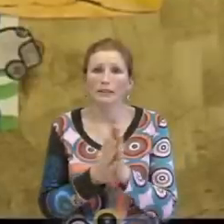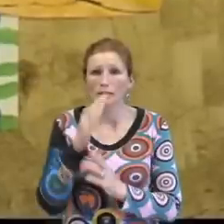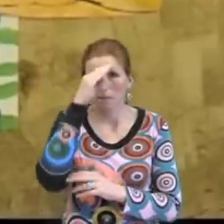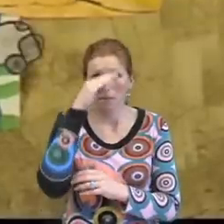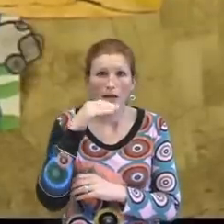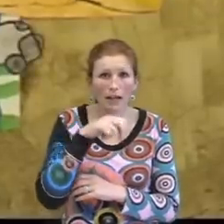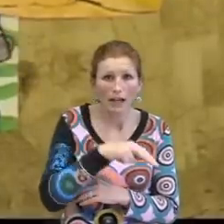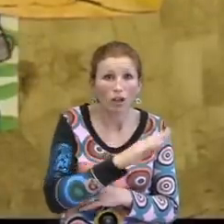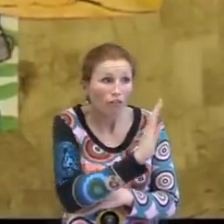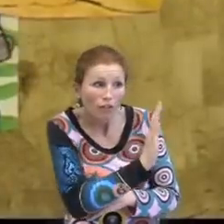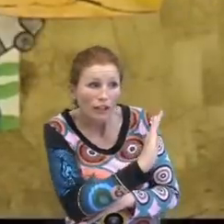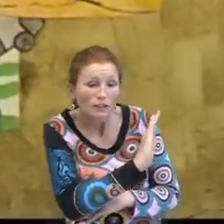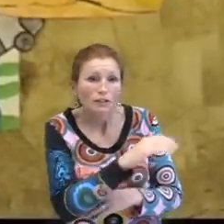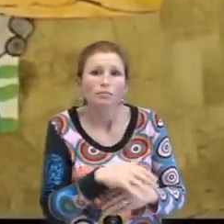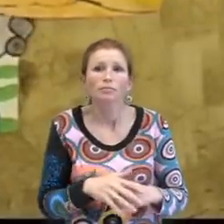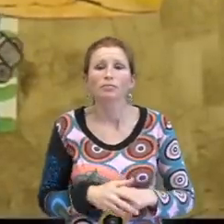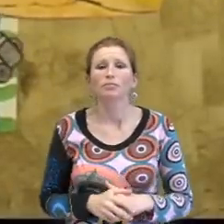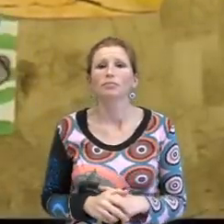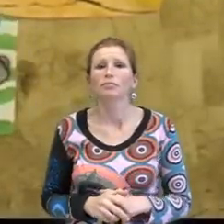Max geht zu Papa und winkt.